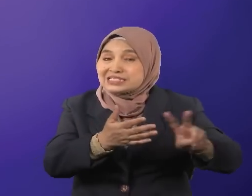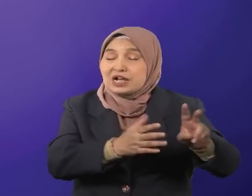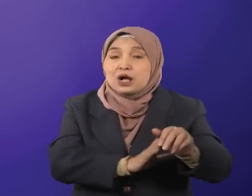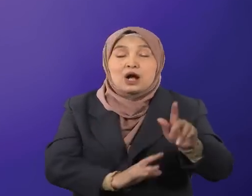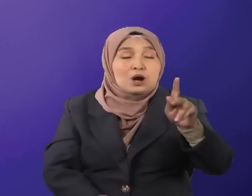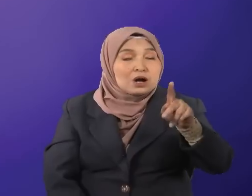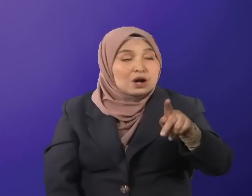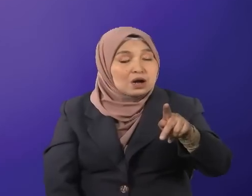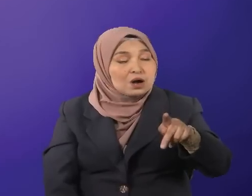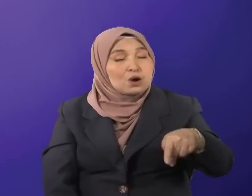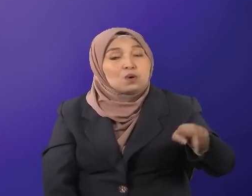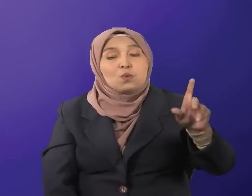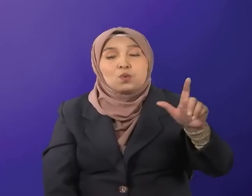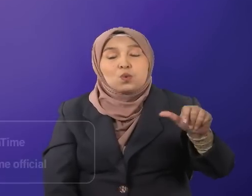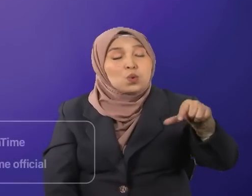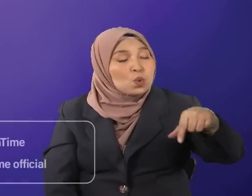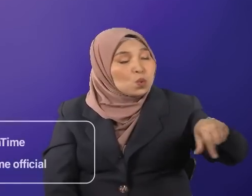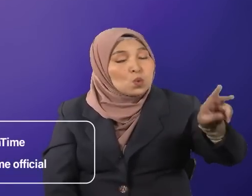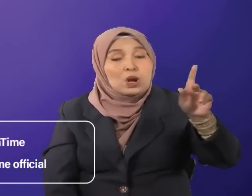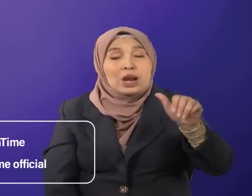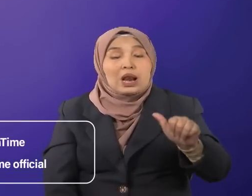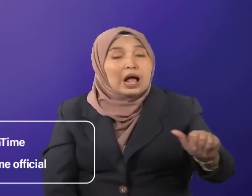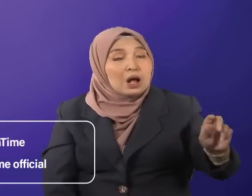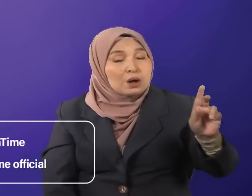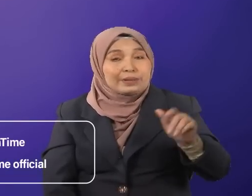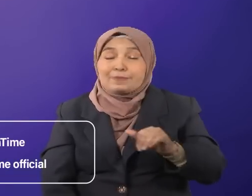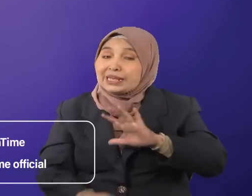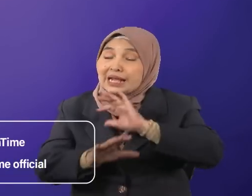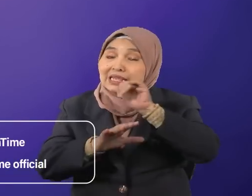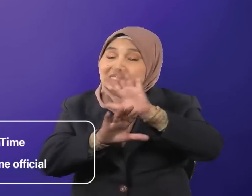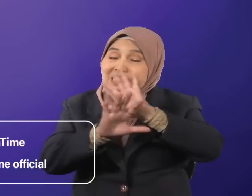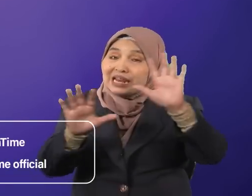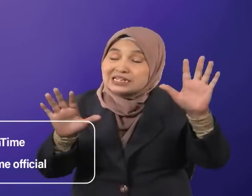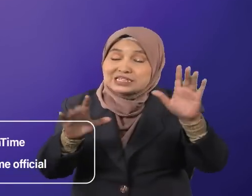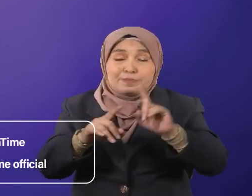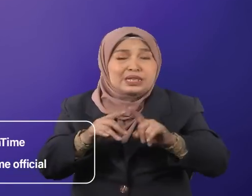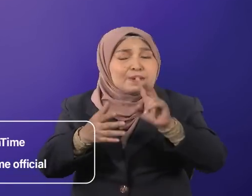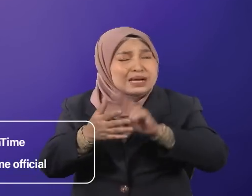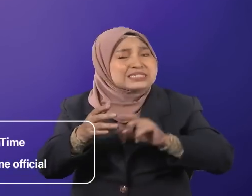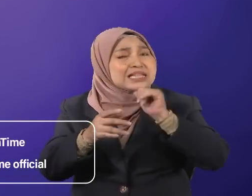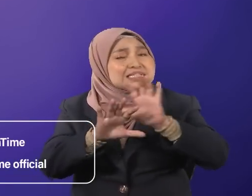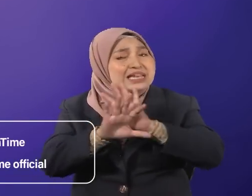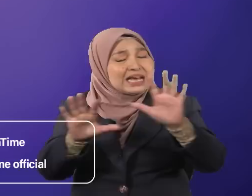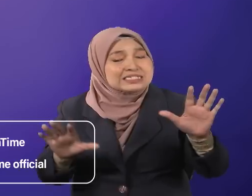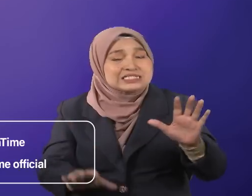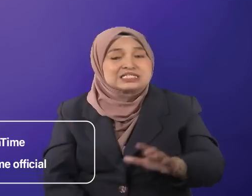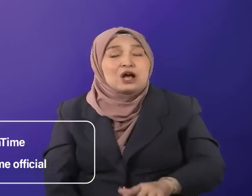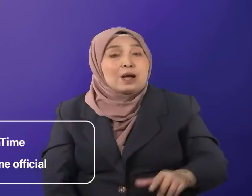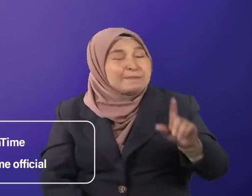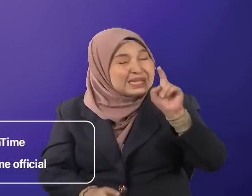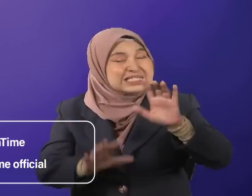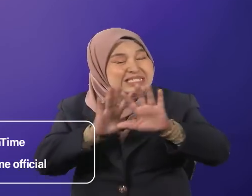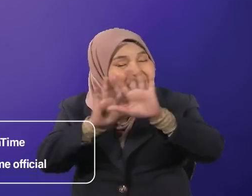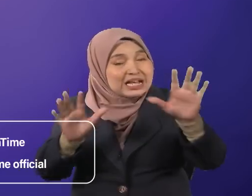Qul aunab. Aunab. Sebab dia tak jelas. Padahal bukan tashil pun, tapi dia baca tu tak jelas. Tak jelas. Jadi kena